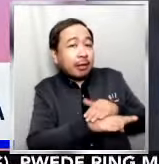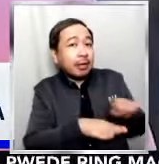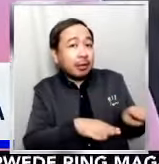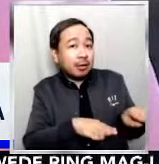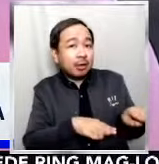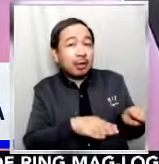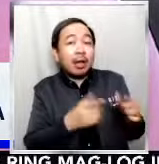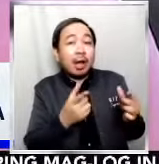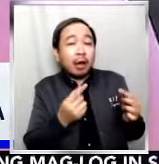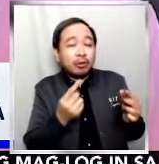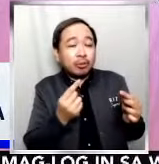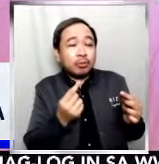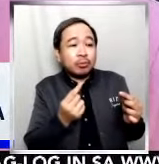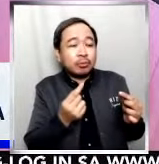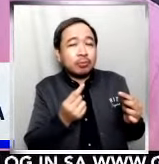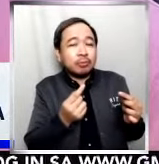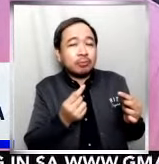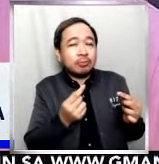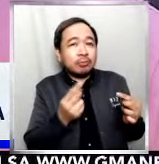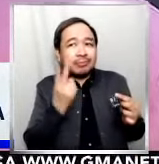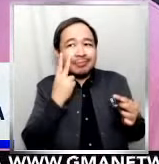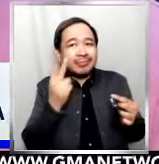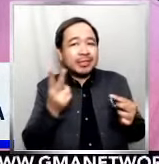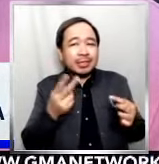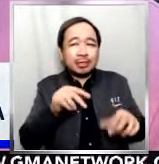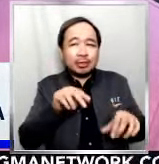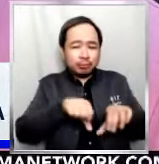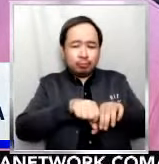tinig ng kawayan.